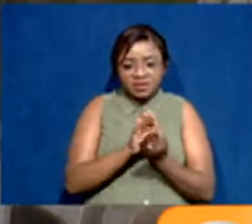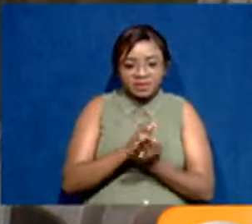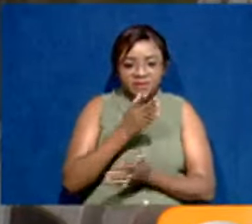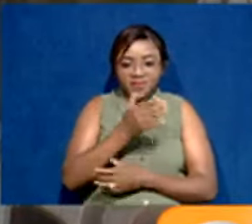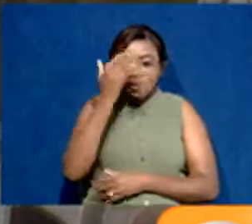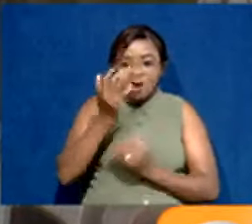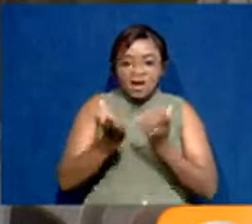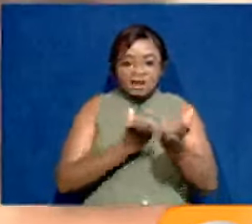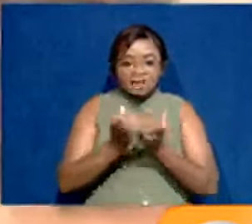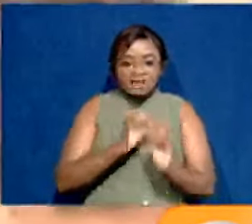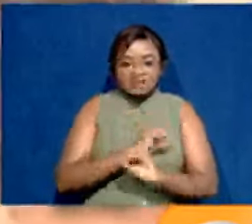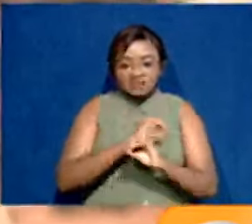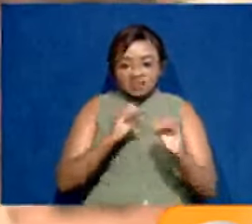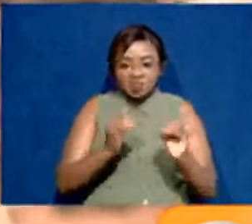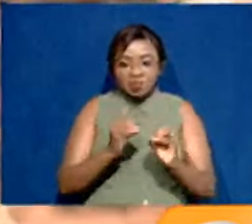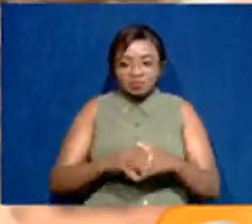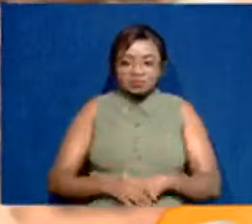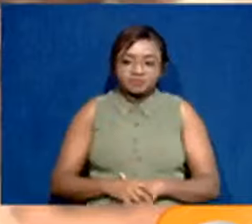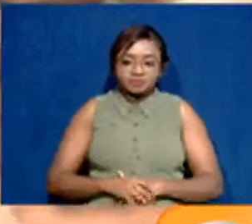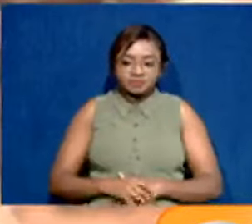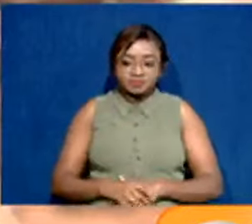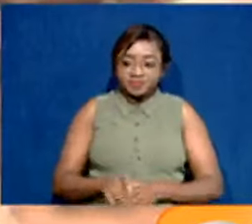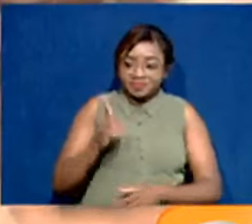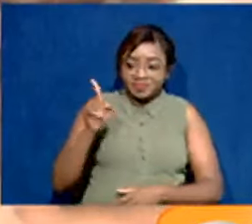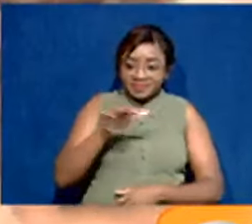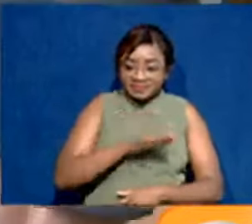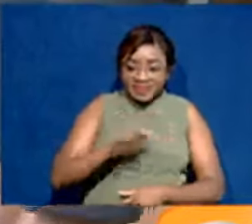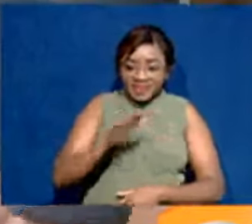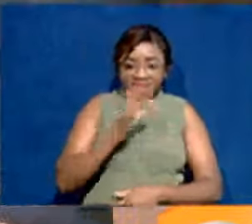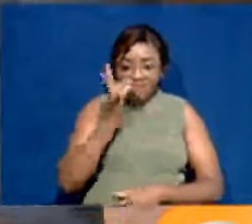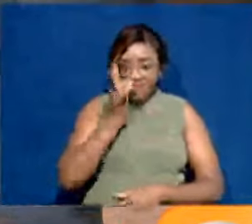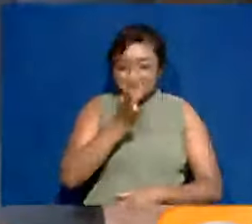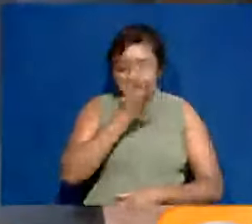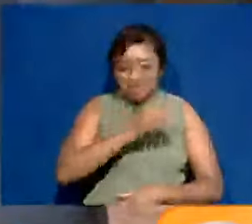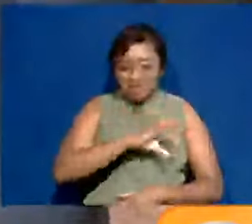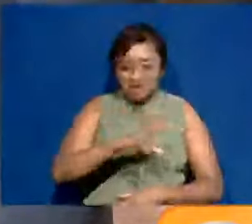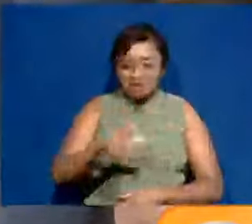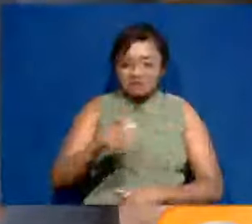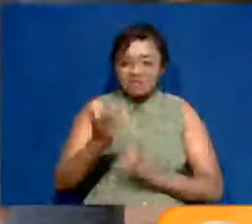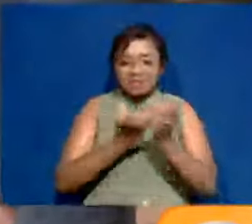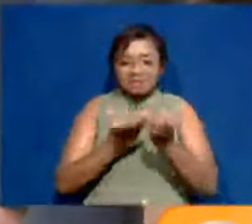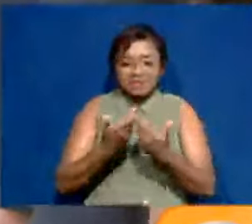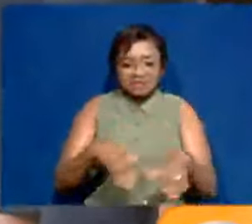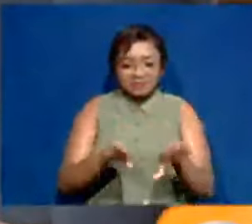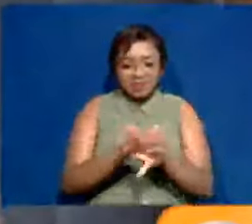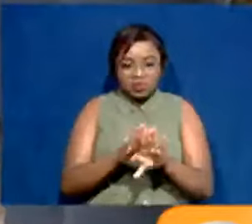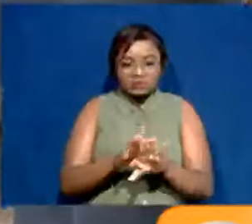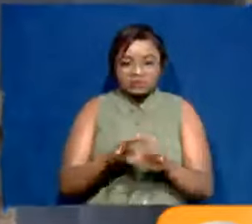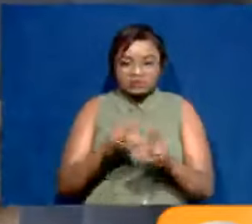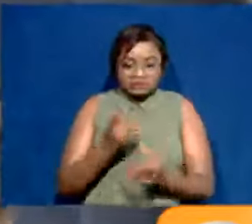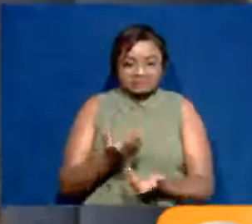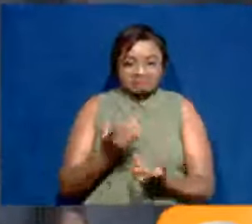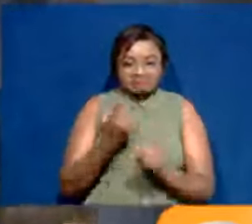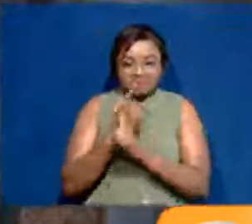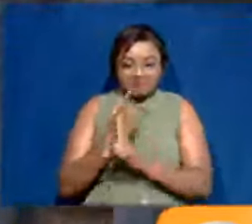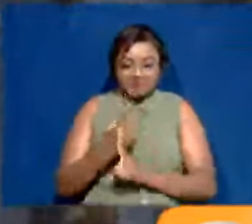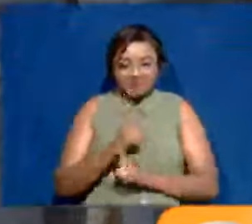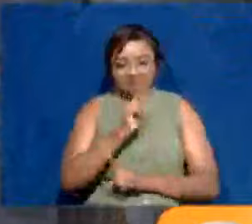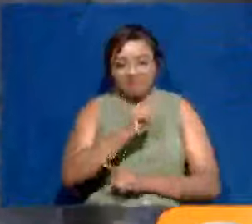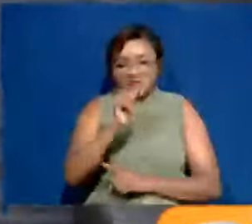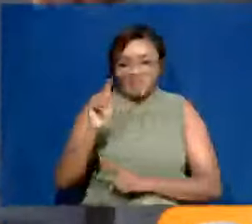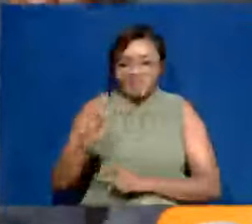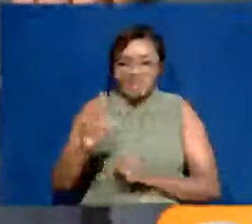biashara kuliharibika. Gatito is one of the areas in Nyeri County where the macadamia trade thrived, with such shops common.